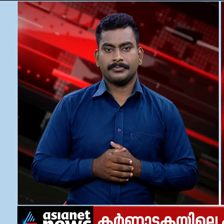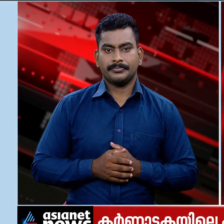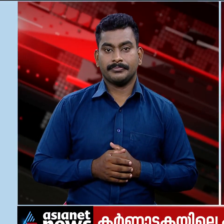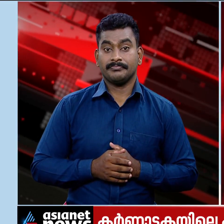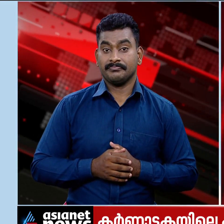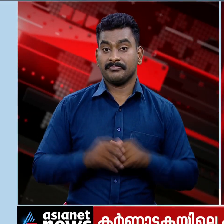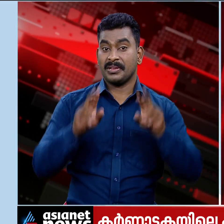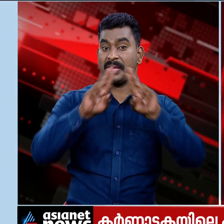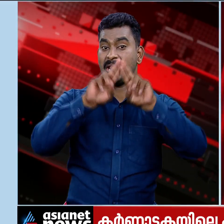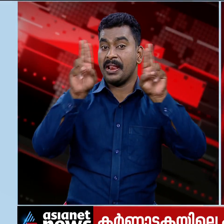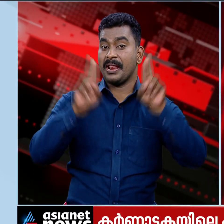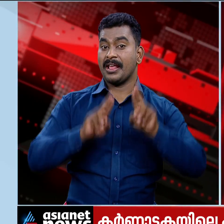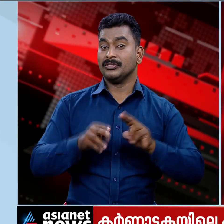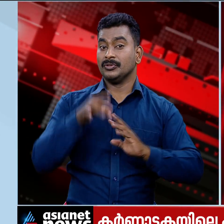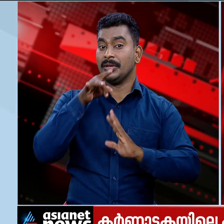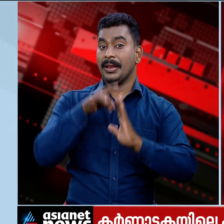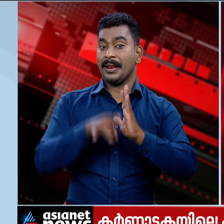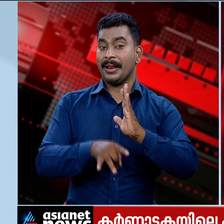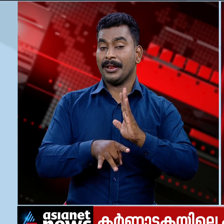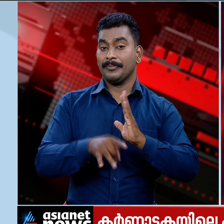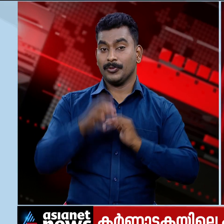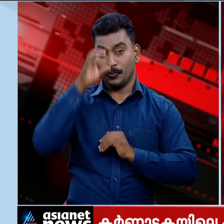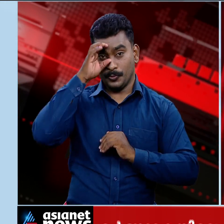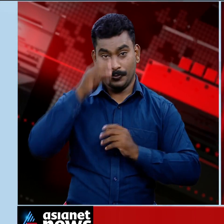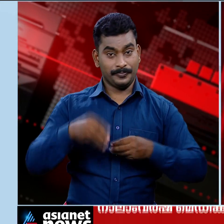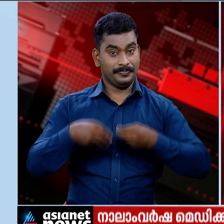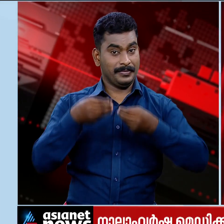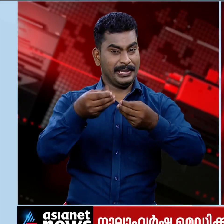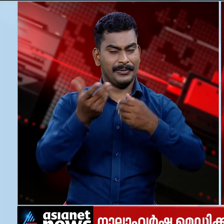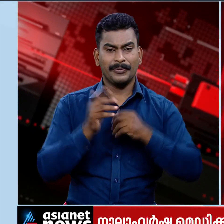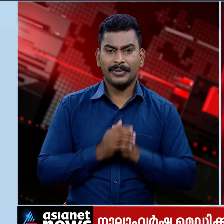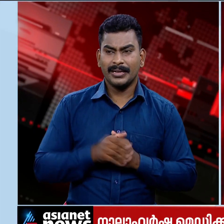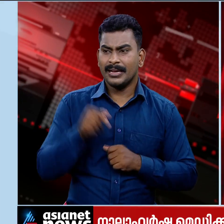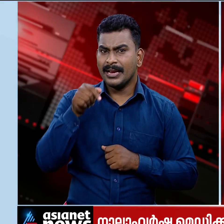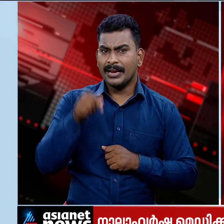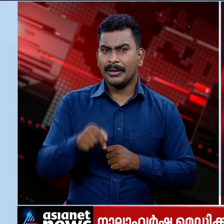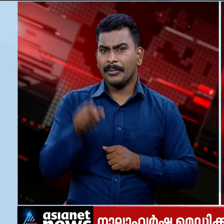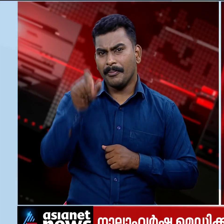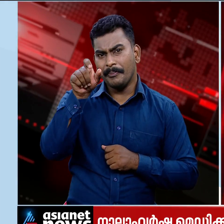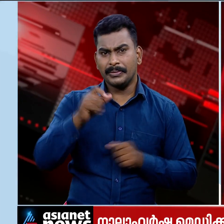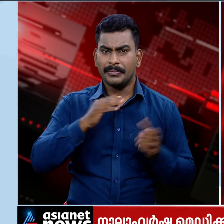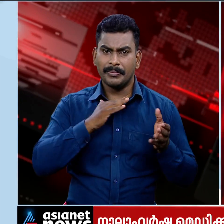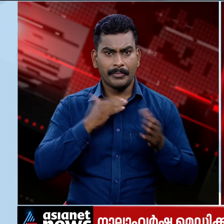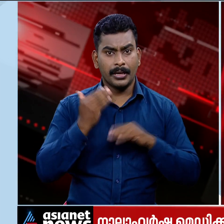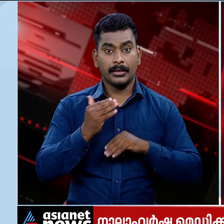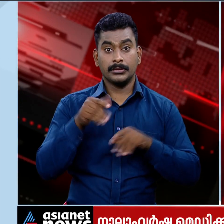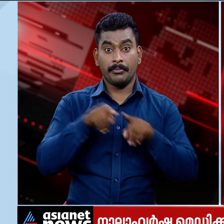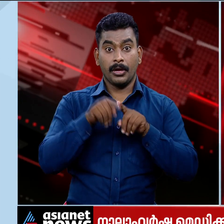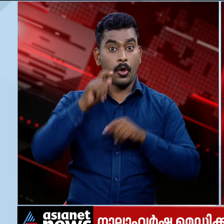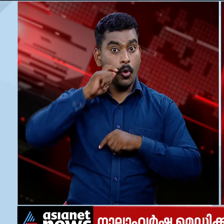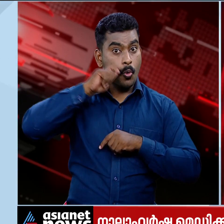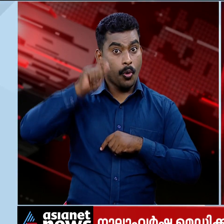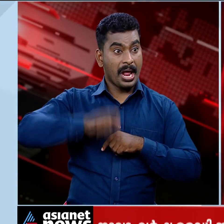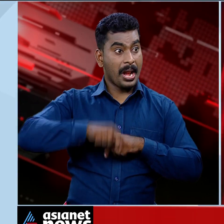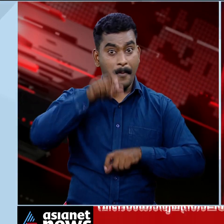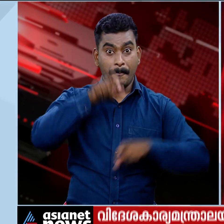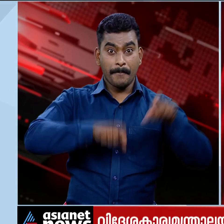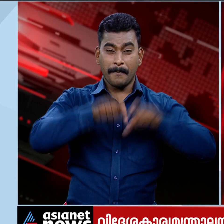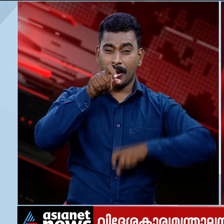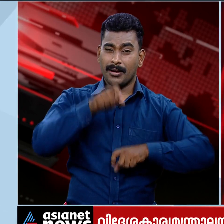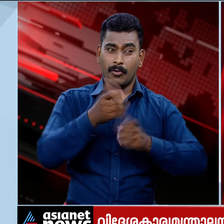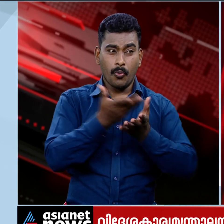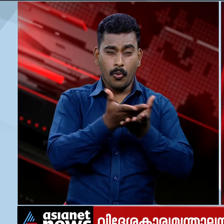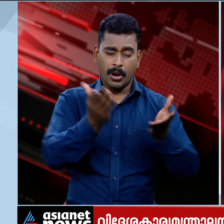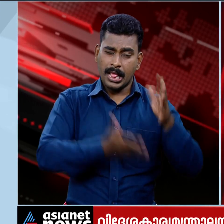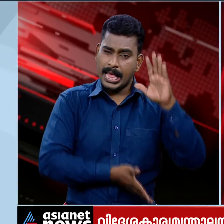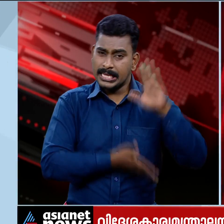ഇന്റർനാഷണൽ ഡെസ്കിൽ നിന്ന് കൂടുതൽ വിവരങ്ങളുമായി അബ്ദുൾ റഷീദ് കൂടി ചേരുന്നുണ്ട്. റഷീദ്, കീവിൽ നിന്ന് ഇന്ത്യക്കാരെല്ലാം ഇന്ന് തന്നെ വിടണം, സാഹചര്യം